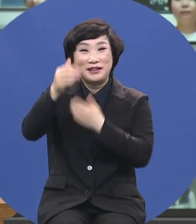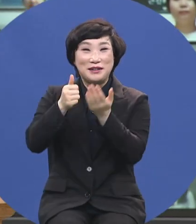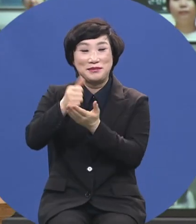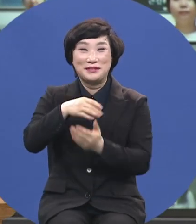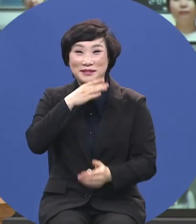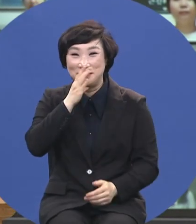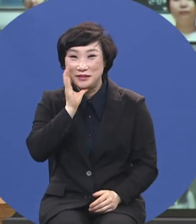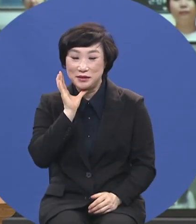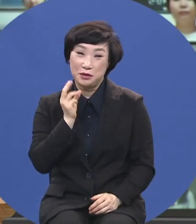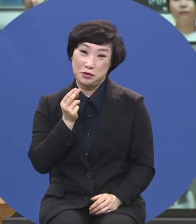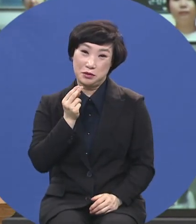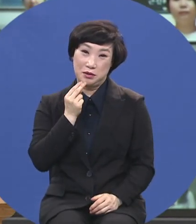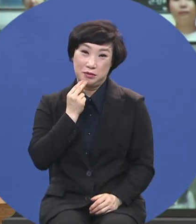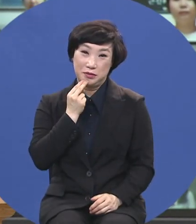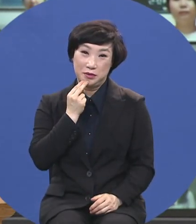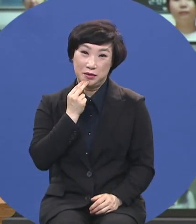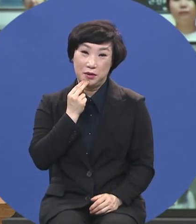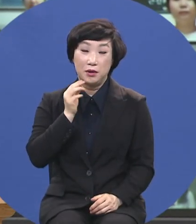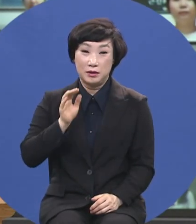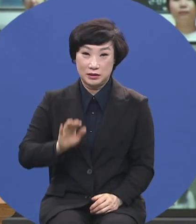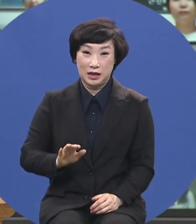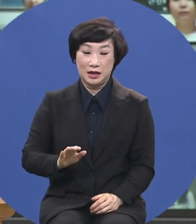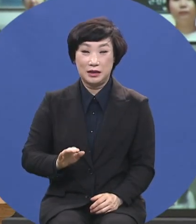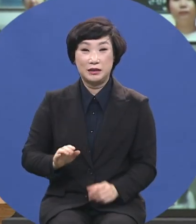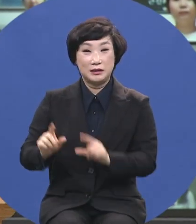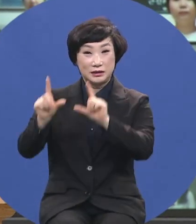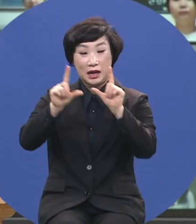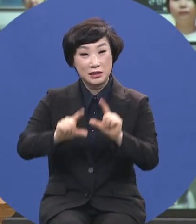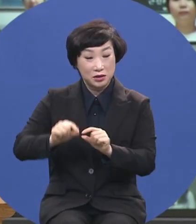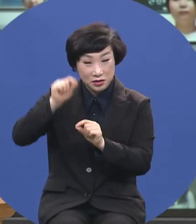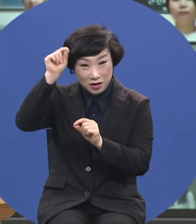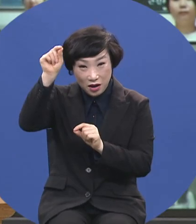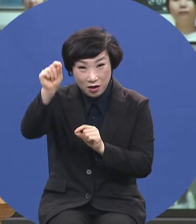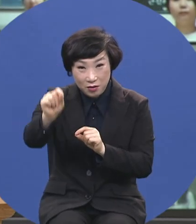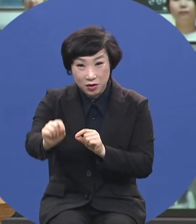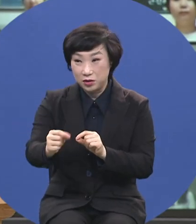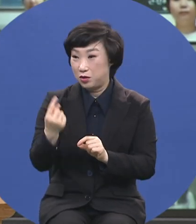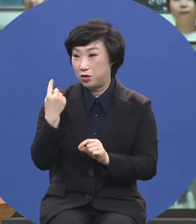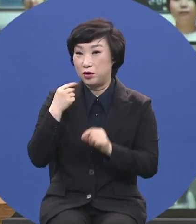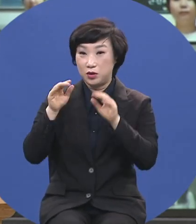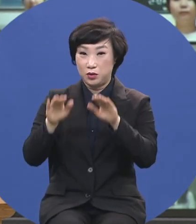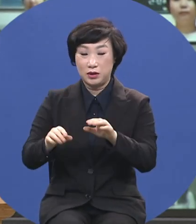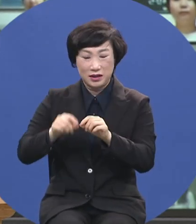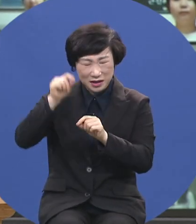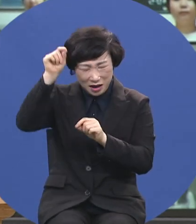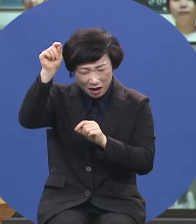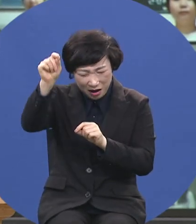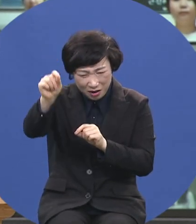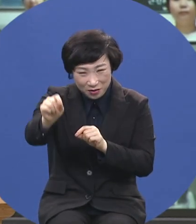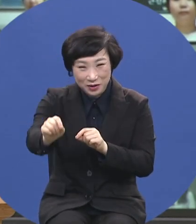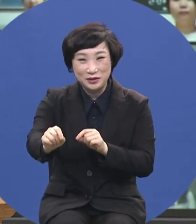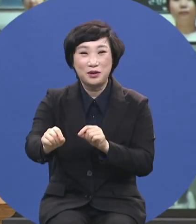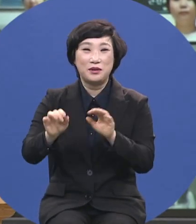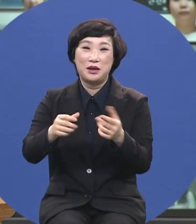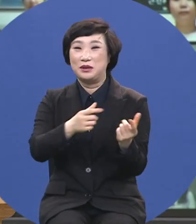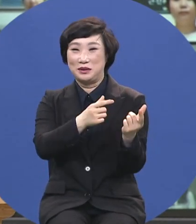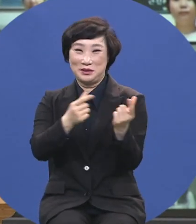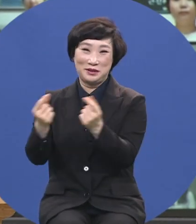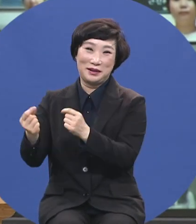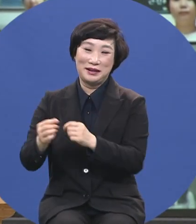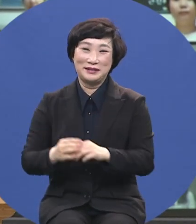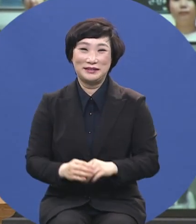않아 아주 영원토록 어제나 오늘이나 영원토록